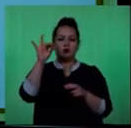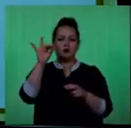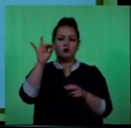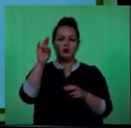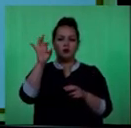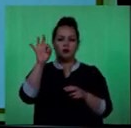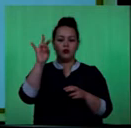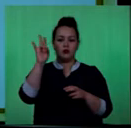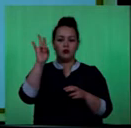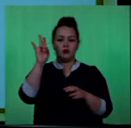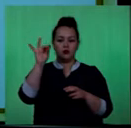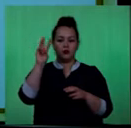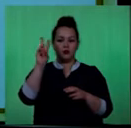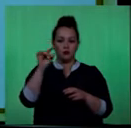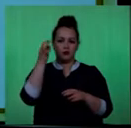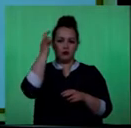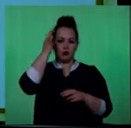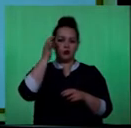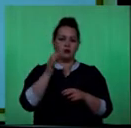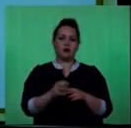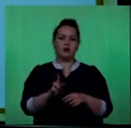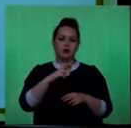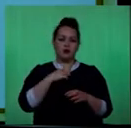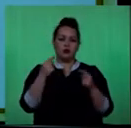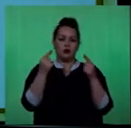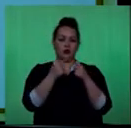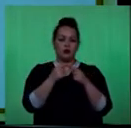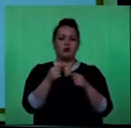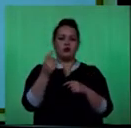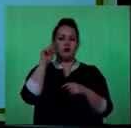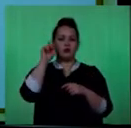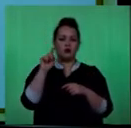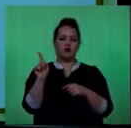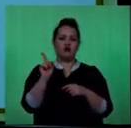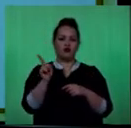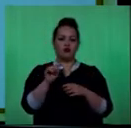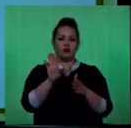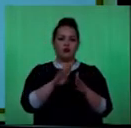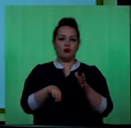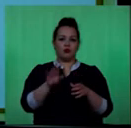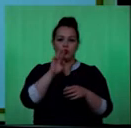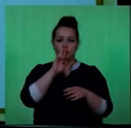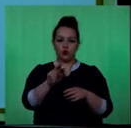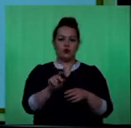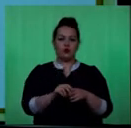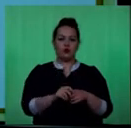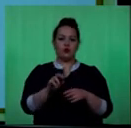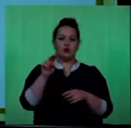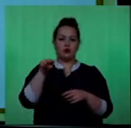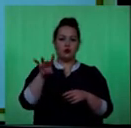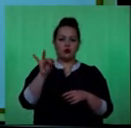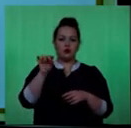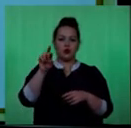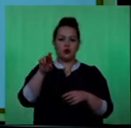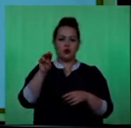вспомнили молодцы и тогда я точно уверена что вы не ошибетесь приятель значит